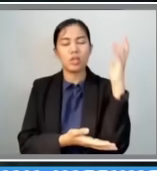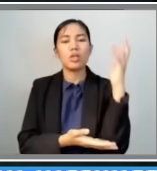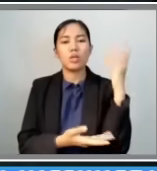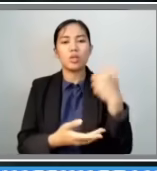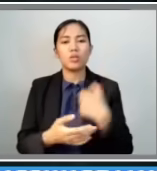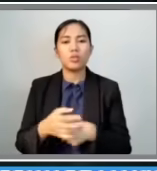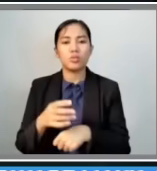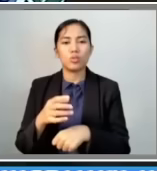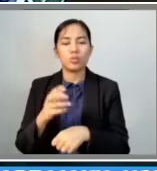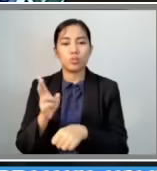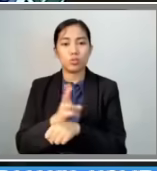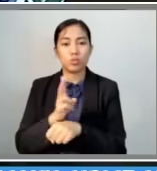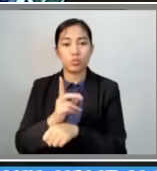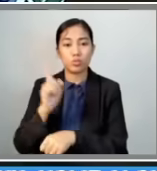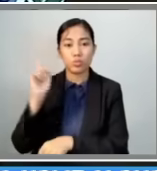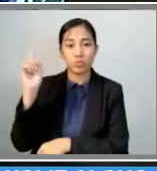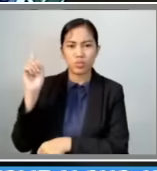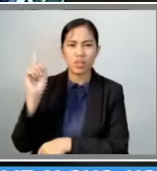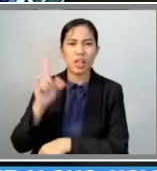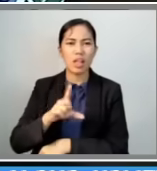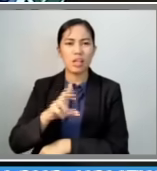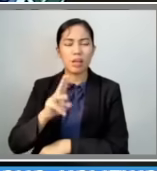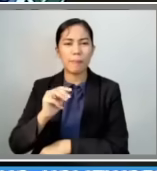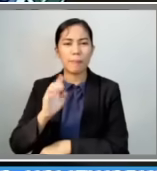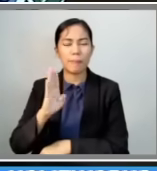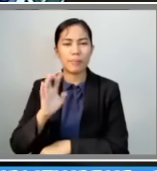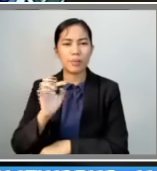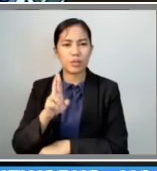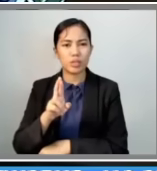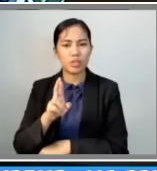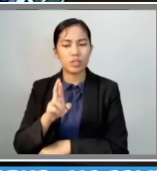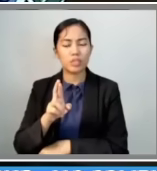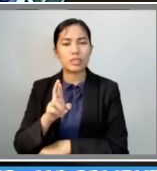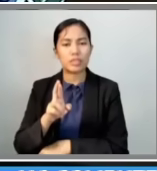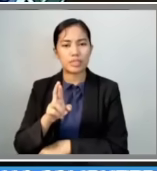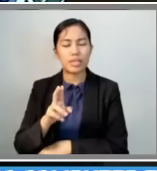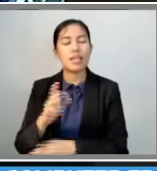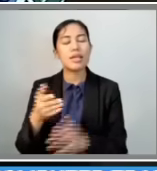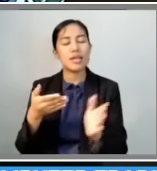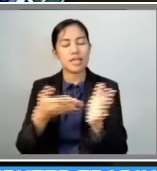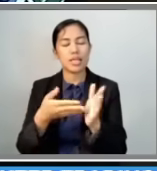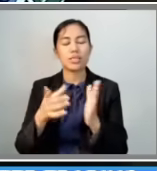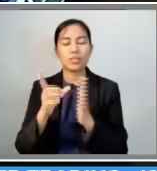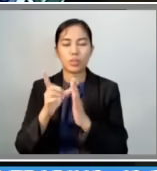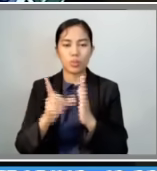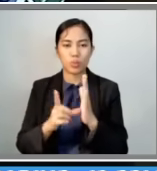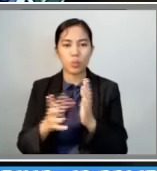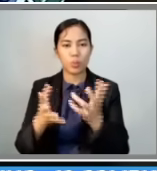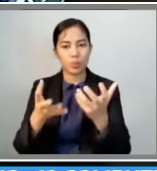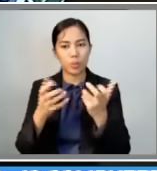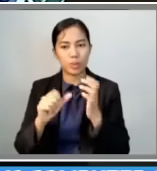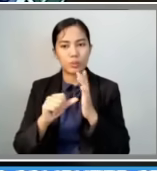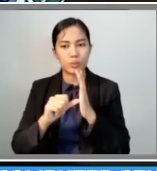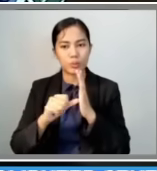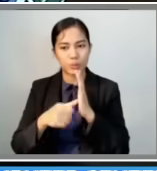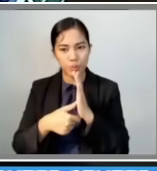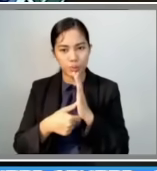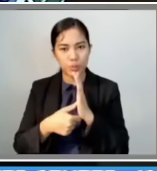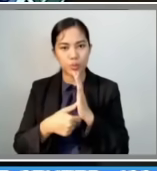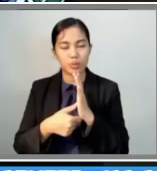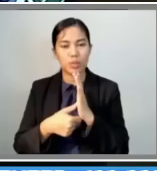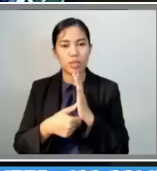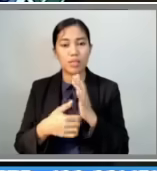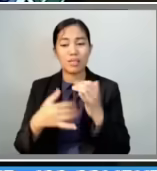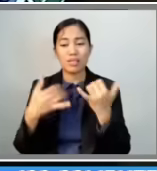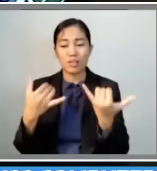hot lumber. Illegal logging is a crime and we would like to highlight that the deterioration of the forest